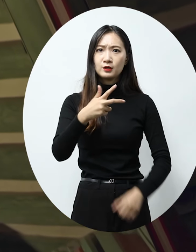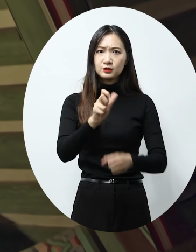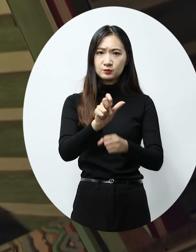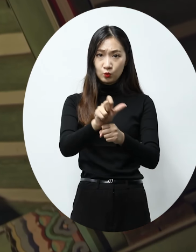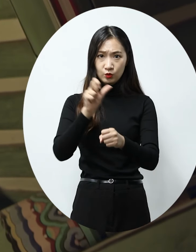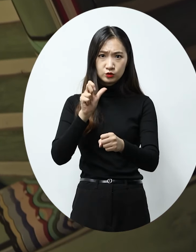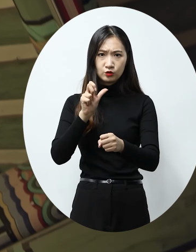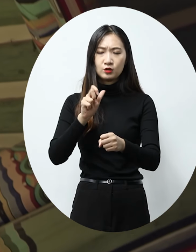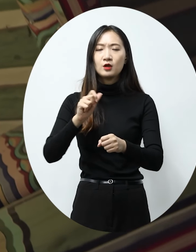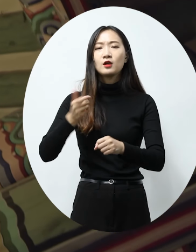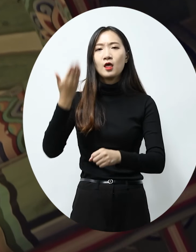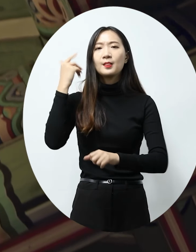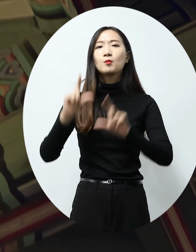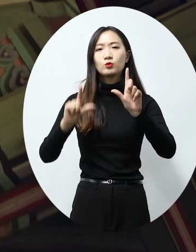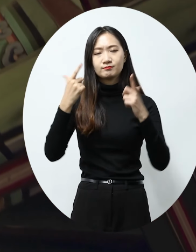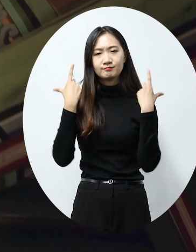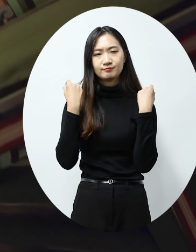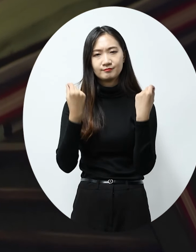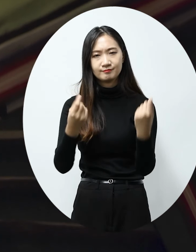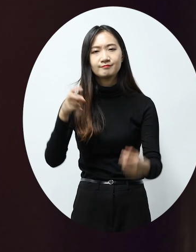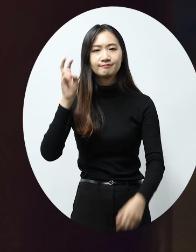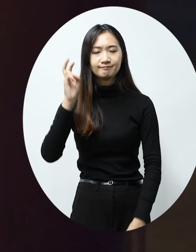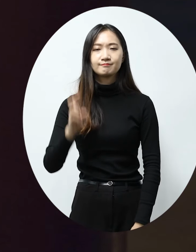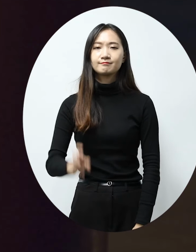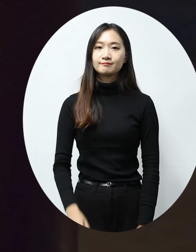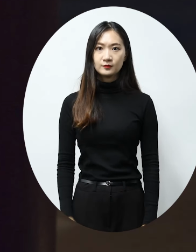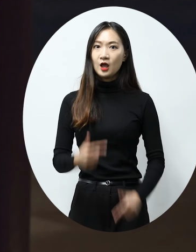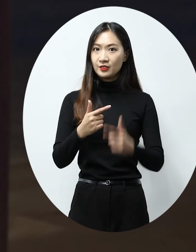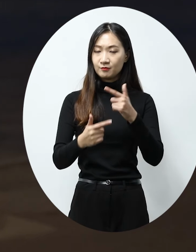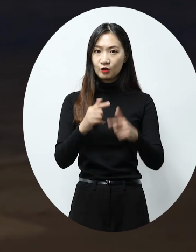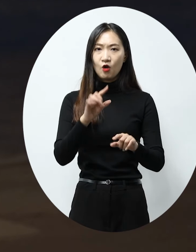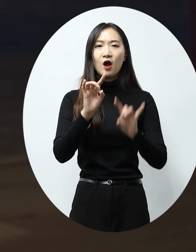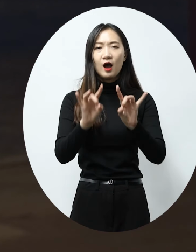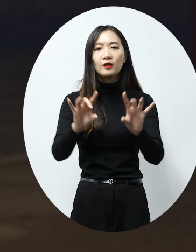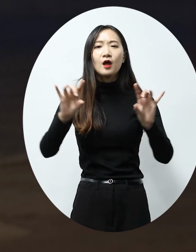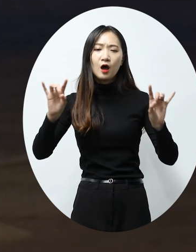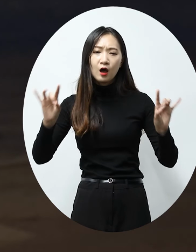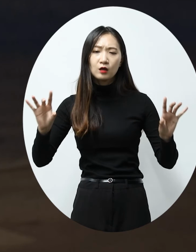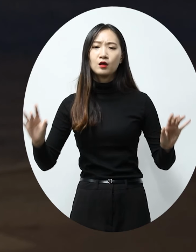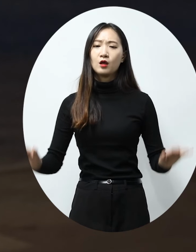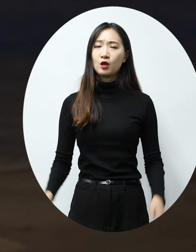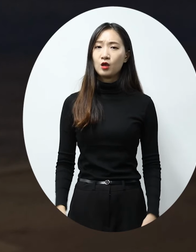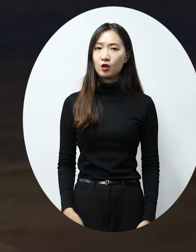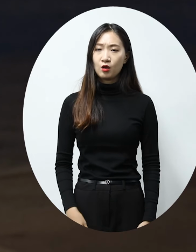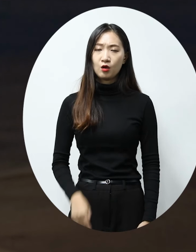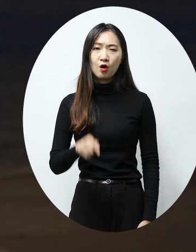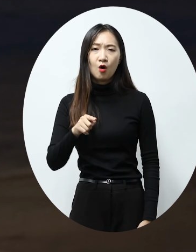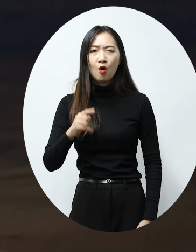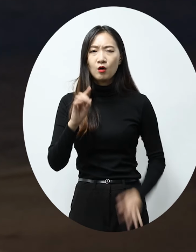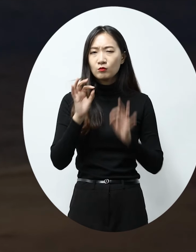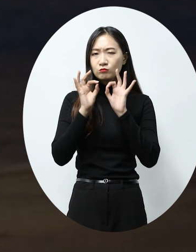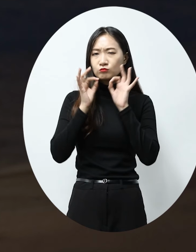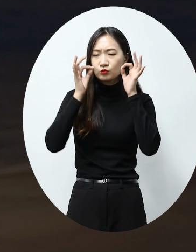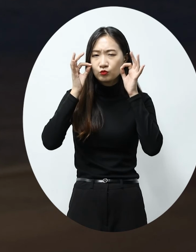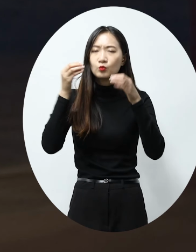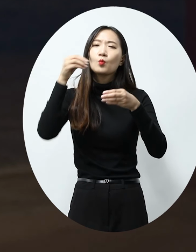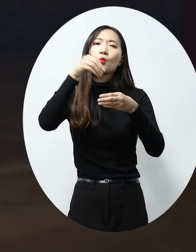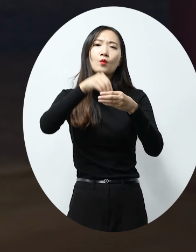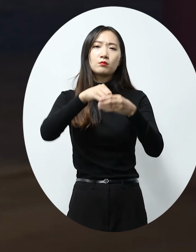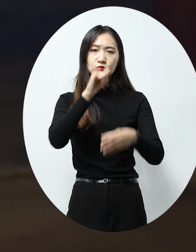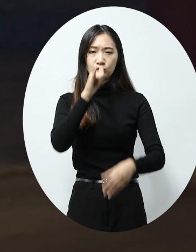전 그날의 모습 그대로일 겁니다 나뭇결 하나하나에 그 숨이 녹아 있으니